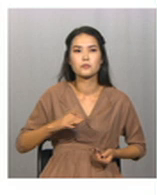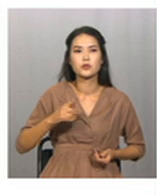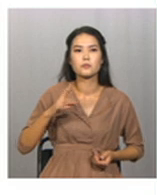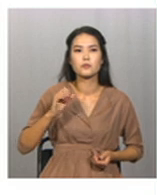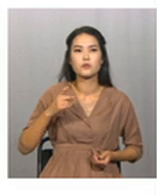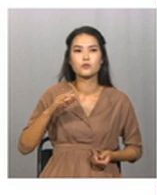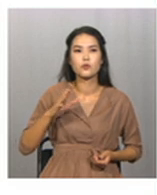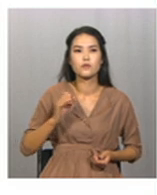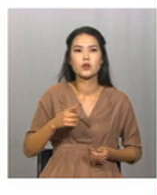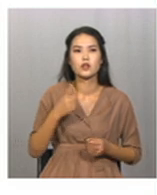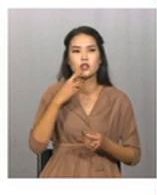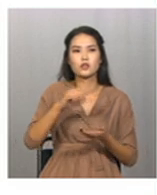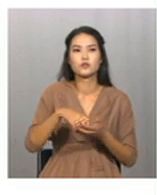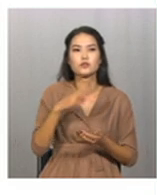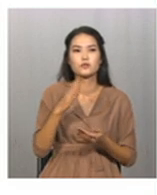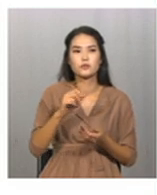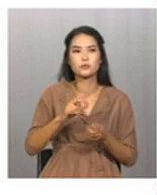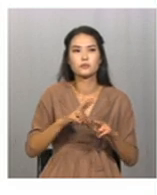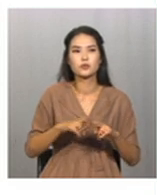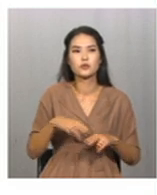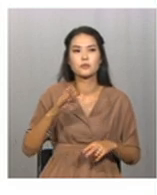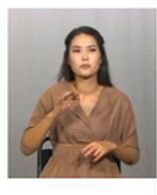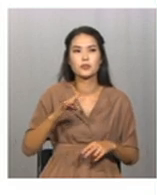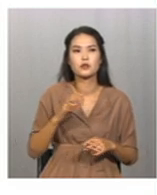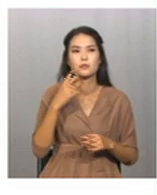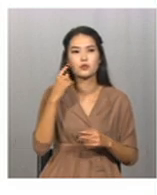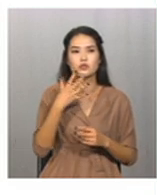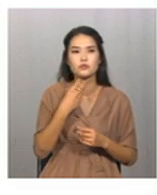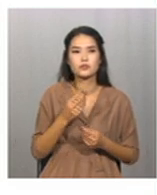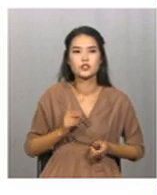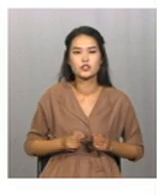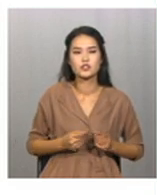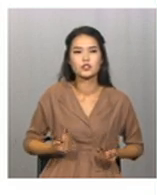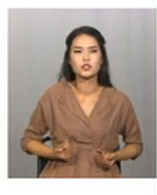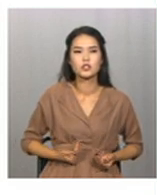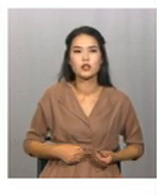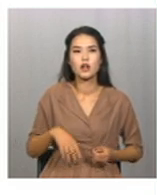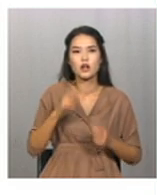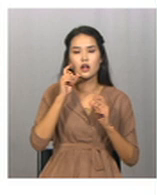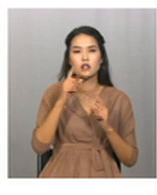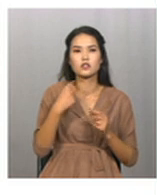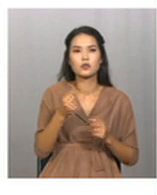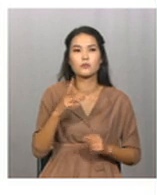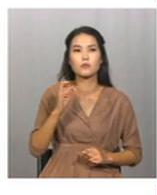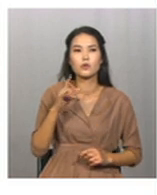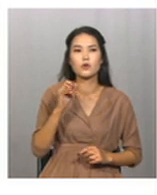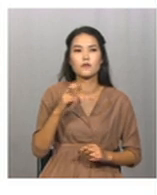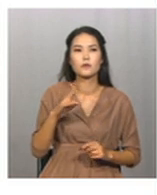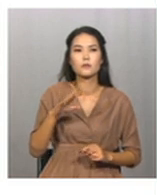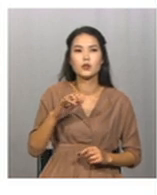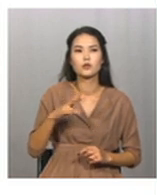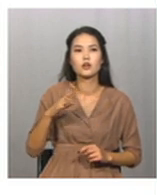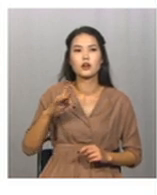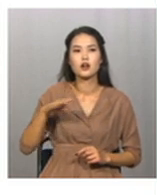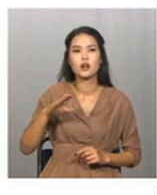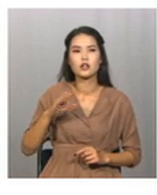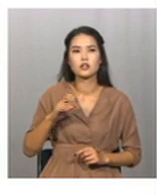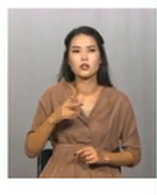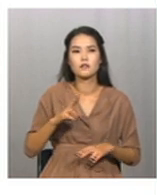Безухова. Находясь в плену, Пьер познал свою истину жизни. Открыл ее Безухову Платон